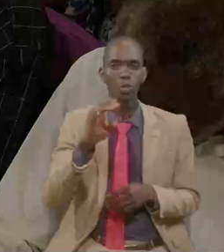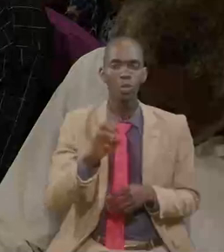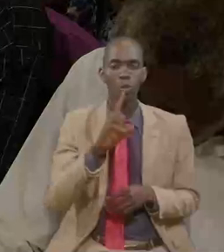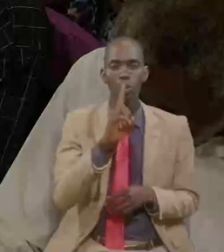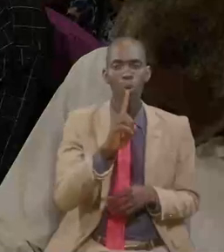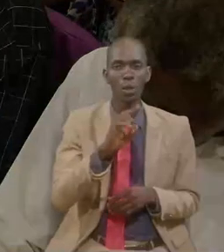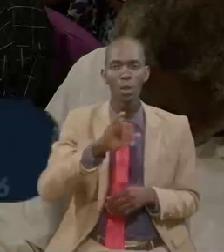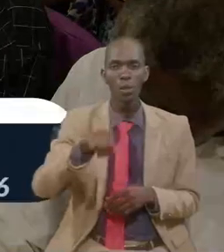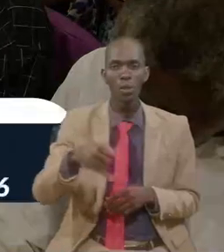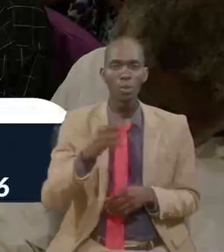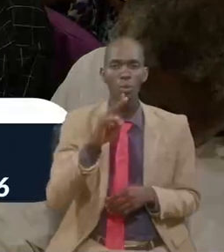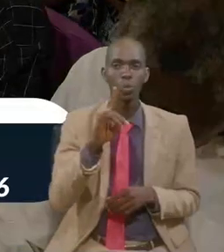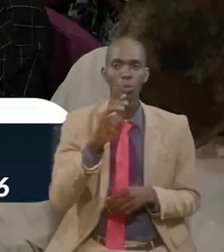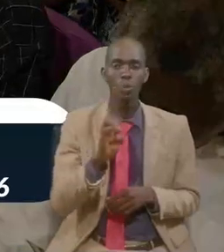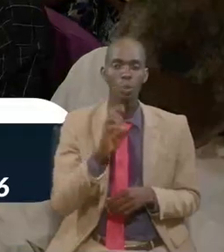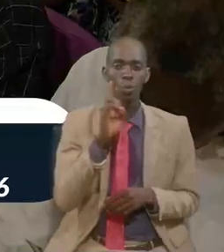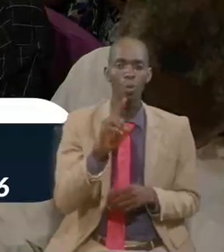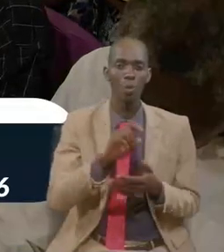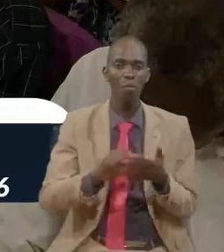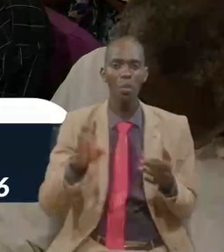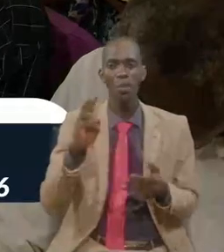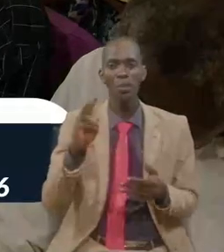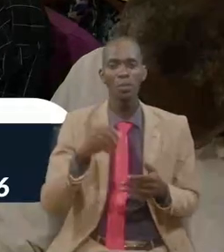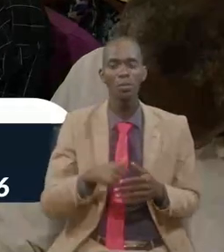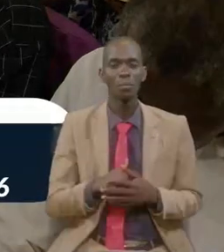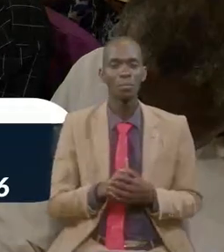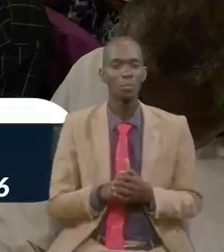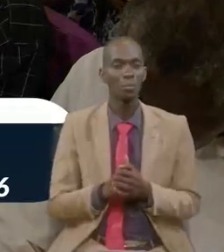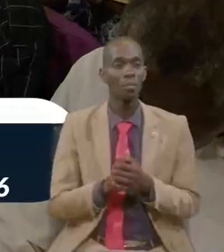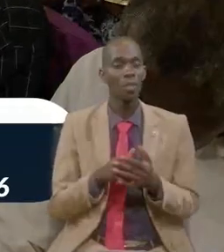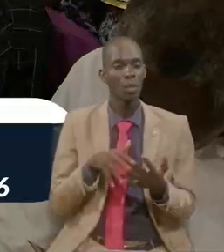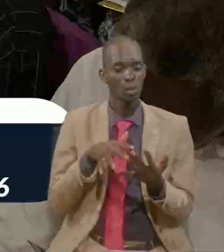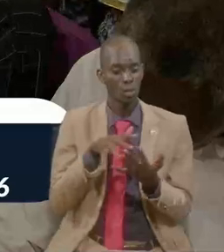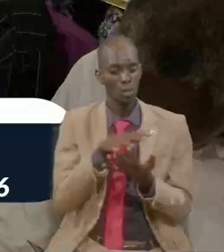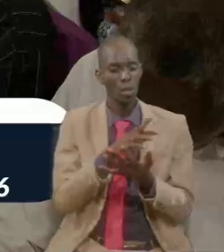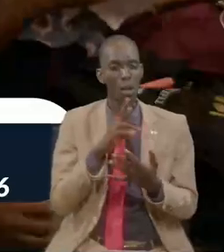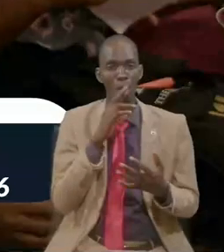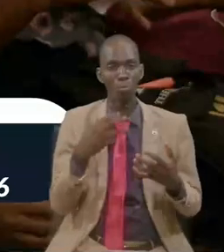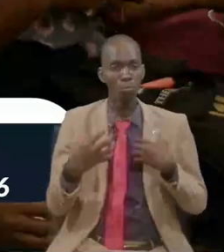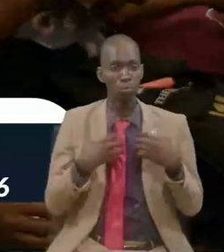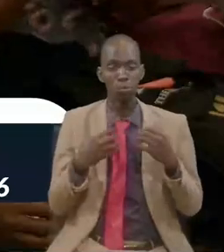Jude. Jude 16.